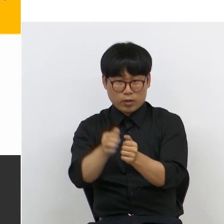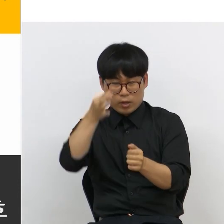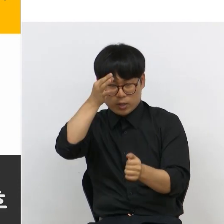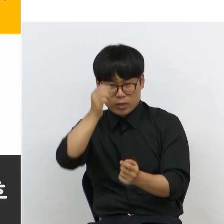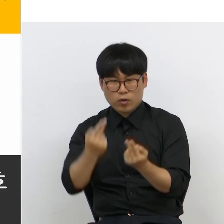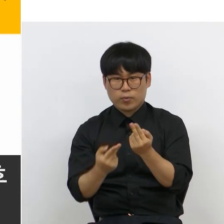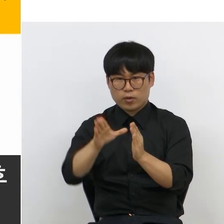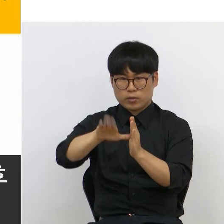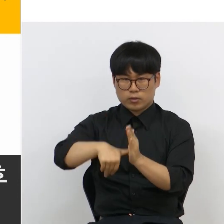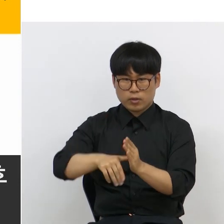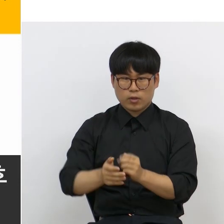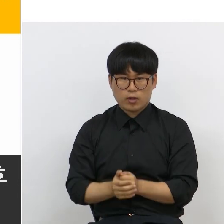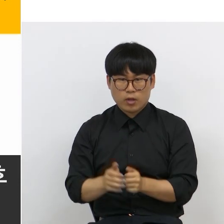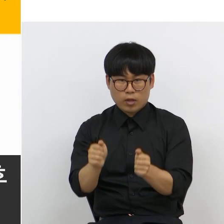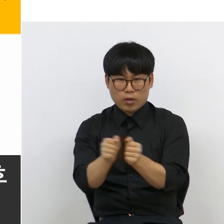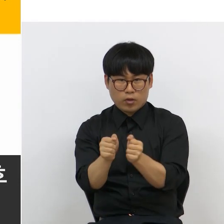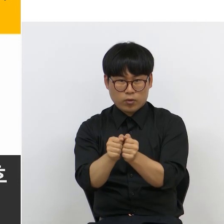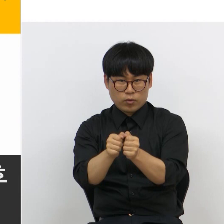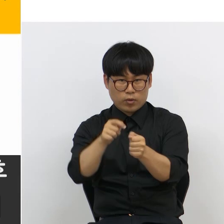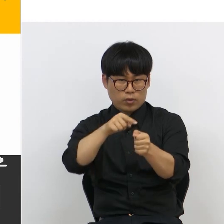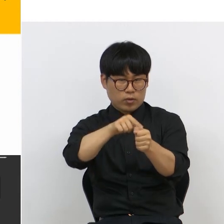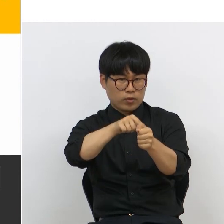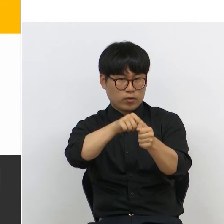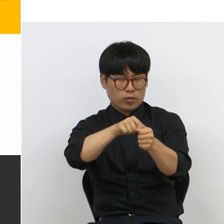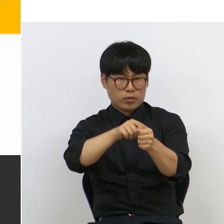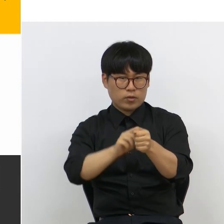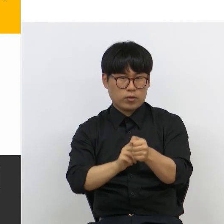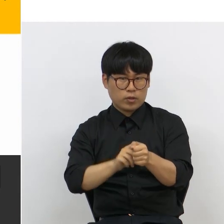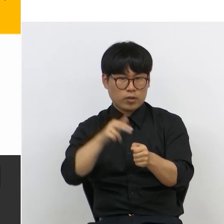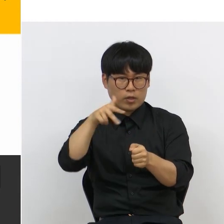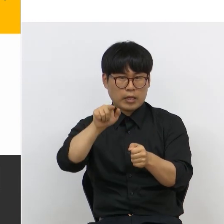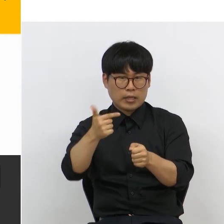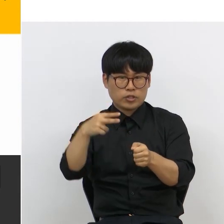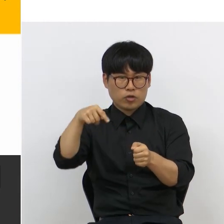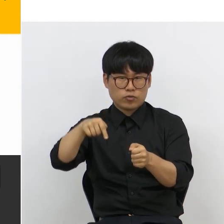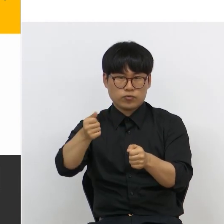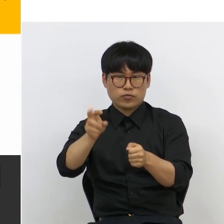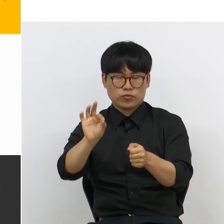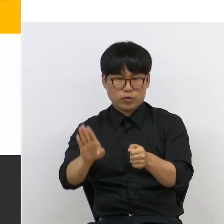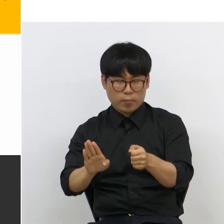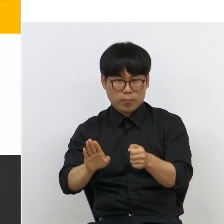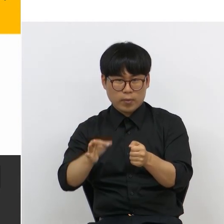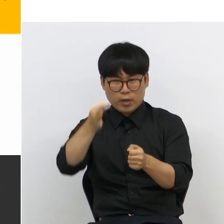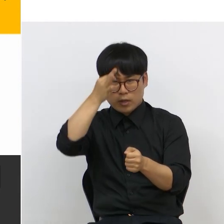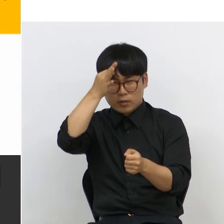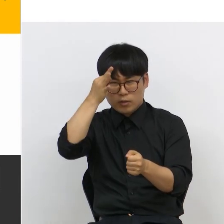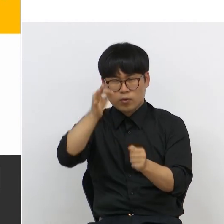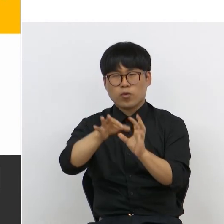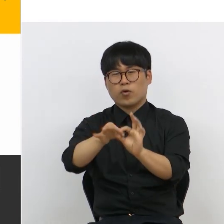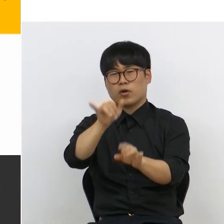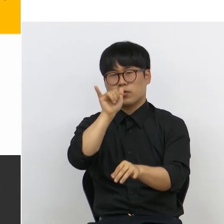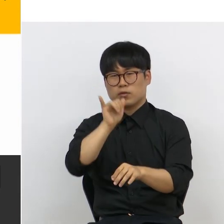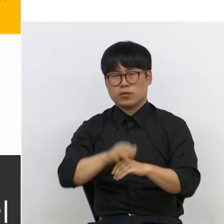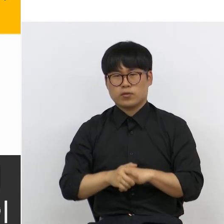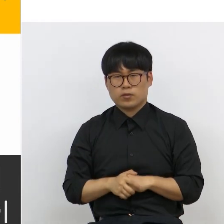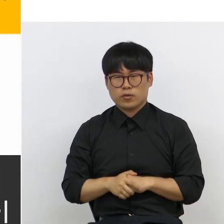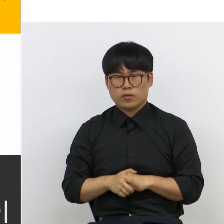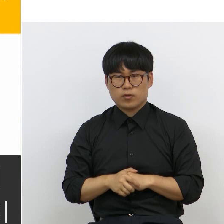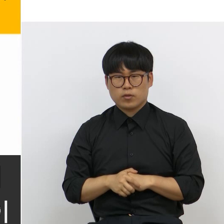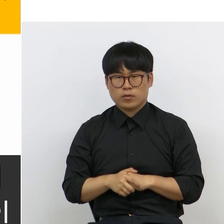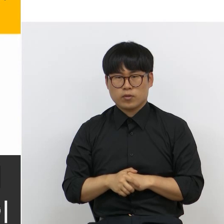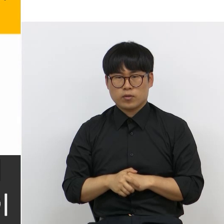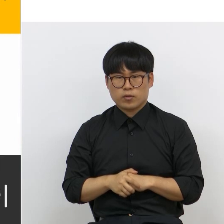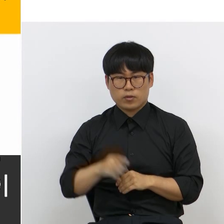살펴봤더니 뇌의 이 부분, 이 왼쪽의 전두엽 기능하고 상당한 연관성이 있었습니다. 다시 말해서